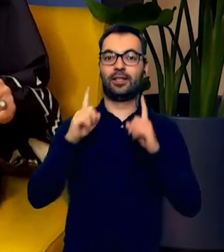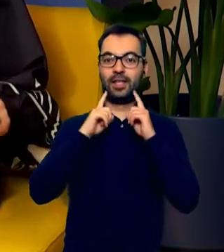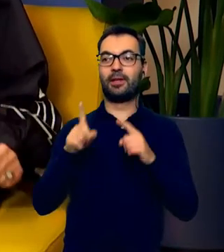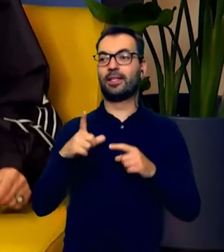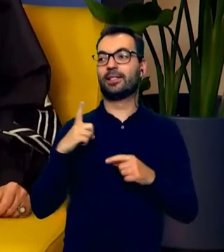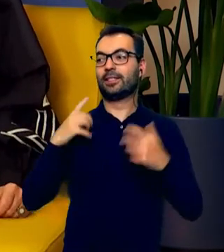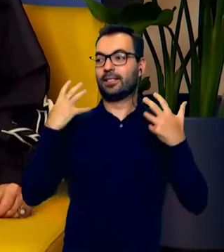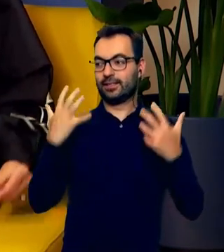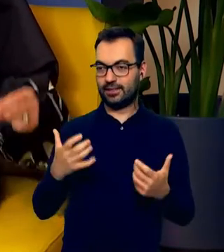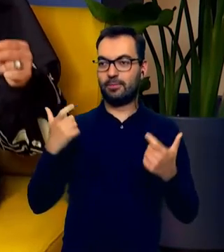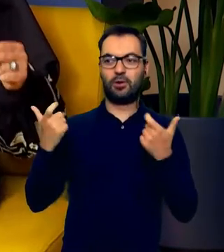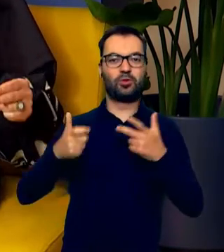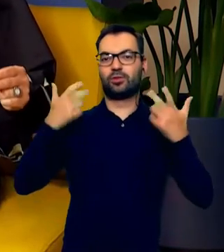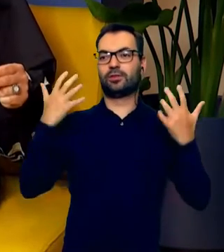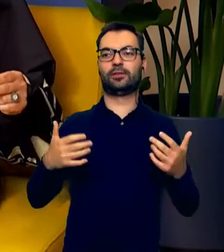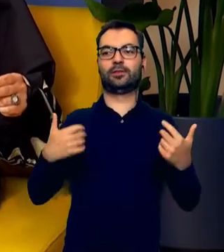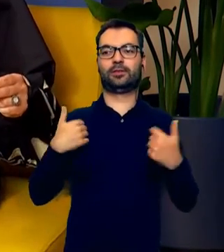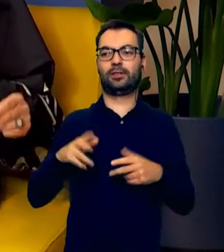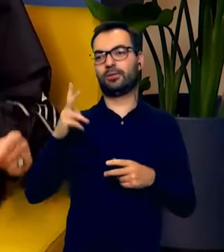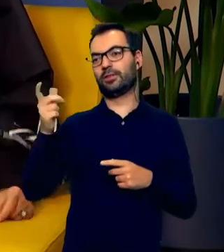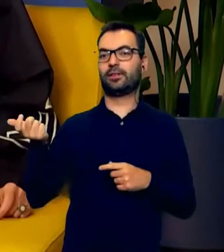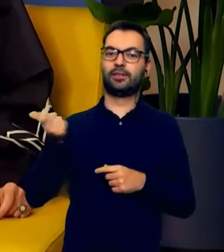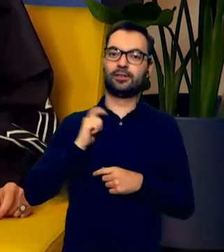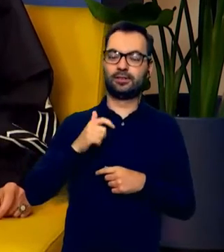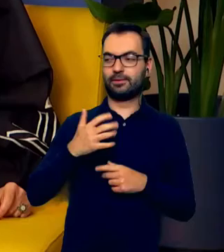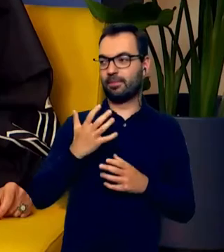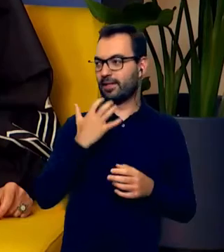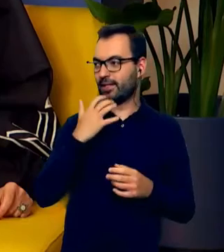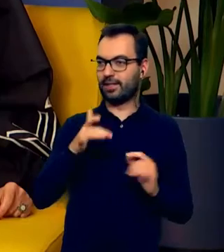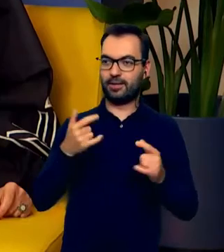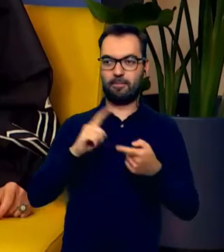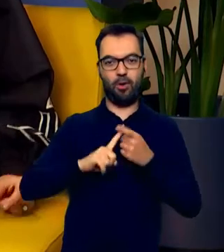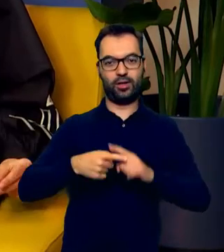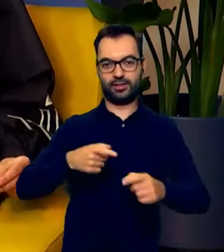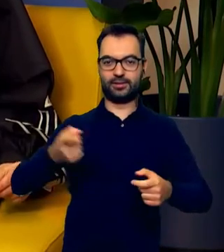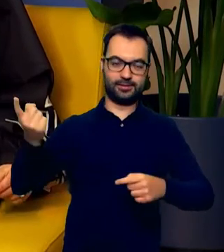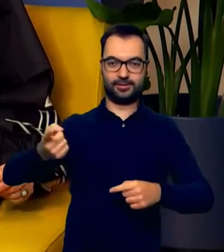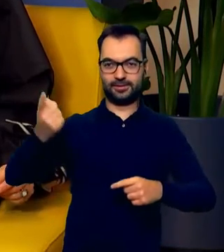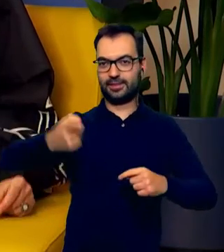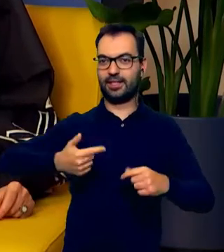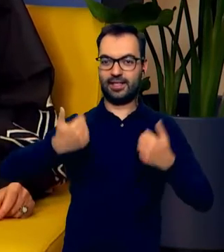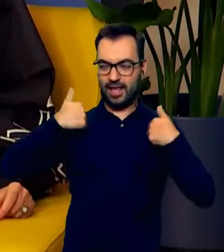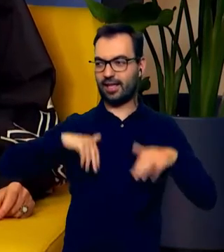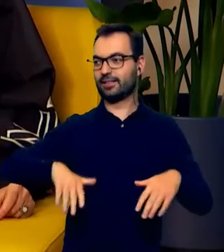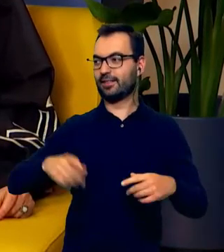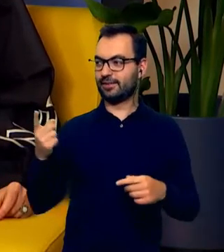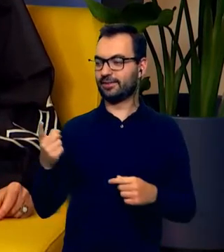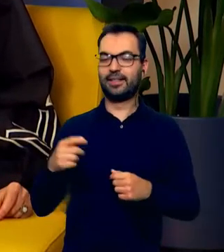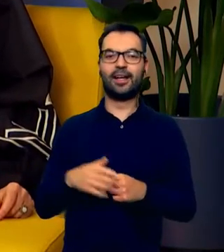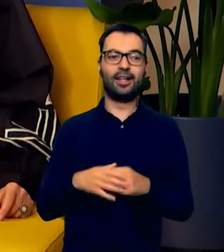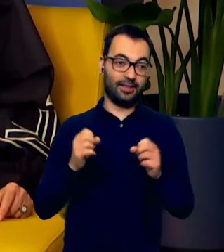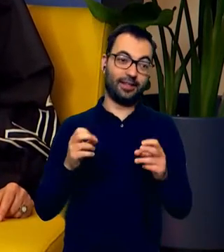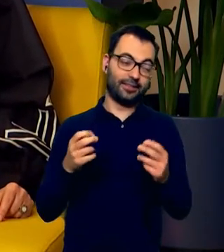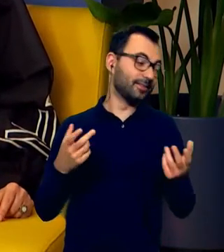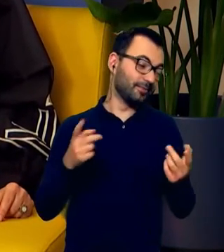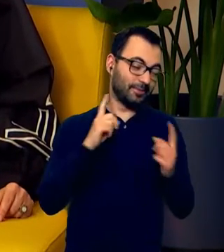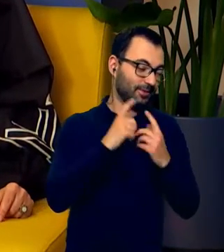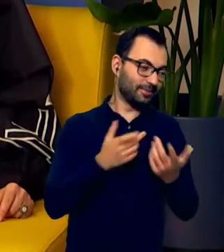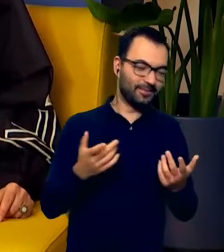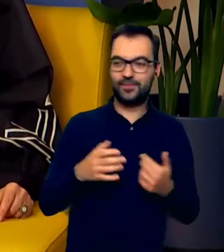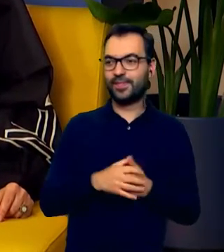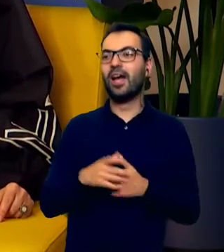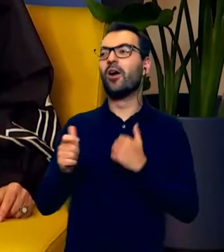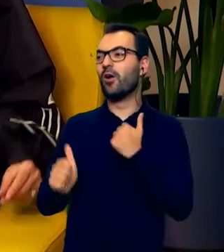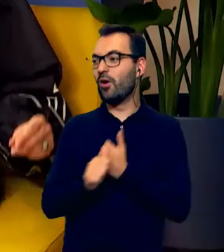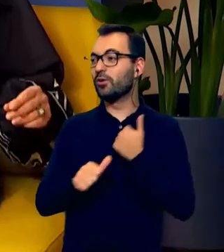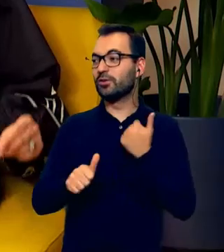chcemy robić, co chcemy. Nie chcemy, żeby nam ktoś... I zabrzmie teraz jak polityk, jak polityczka, nie chcę. Tak, znaczy, no tak, no wiesz.